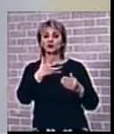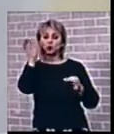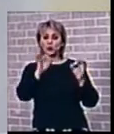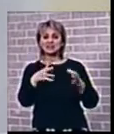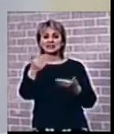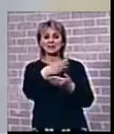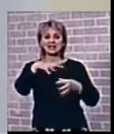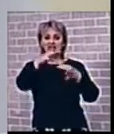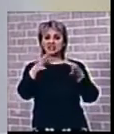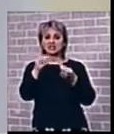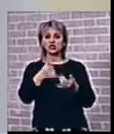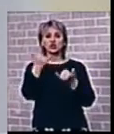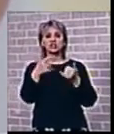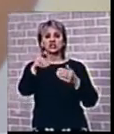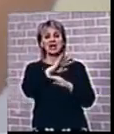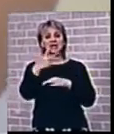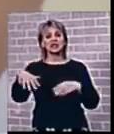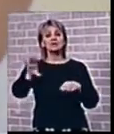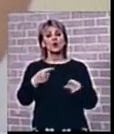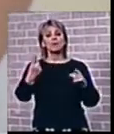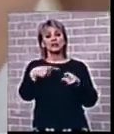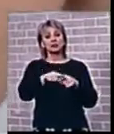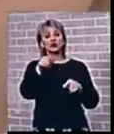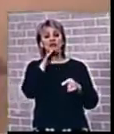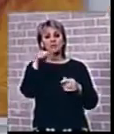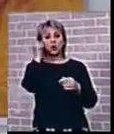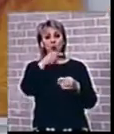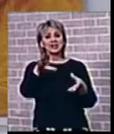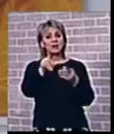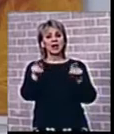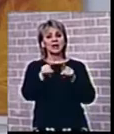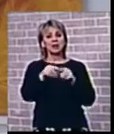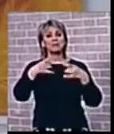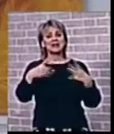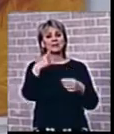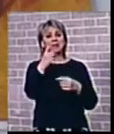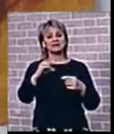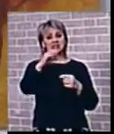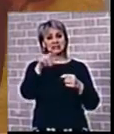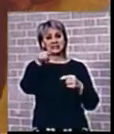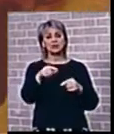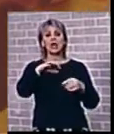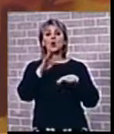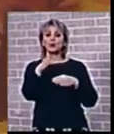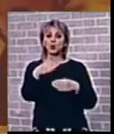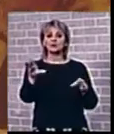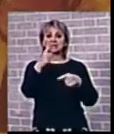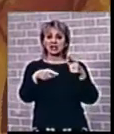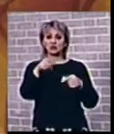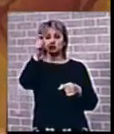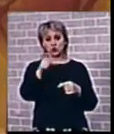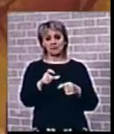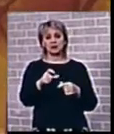листья, гулять по желтеющему лесу. А все потому, что это время года ассоциируется с праздником 1 сентября и прогулками с родным